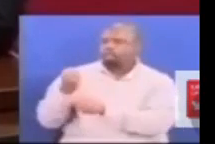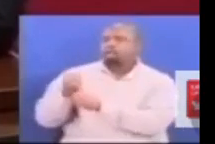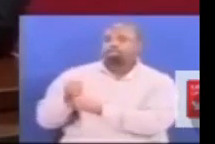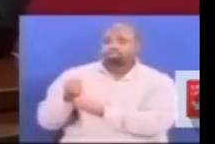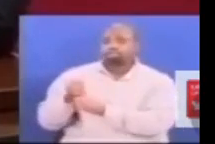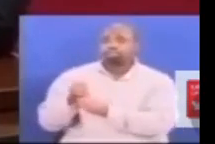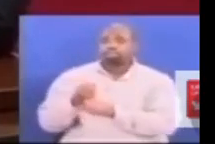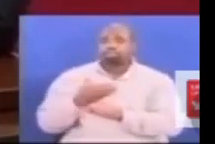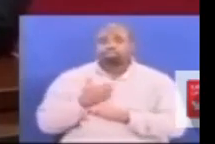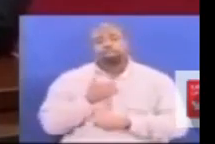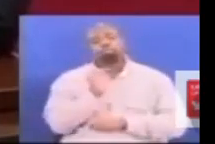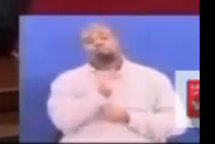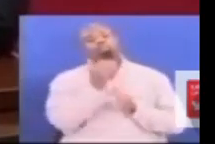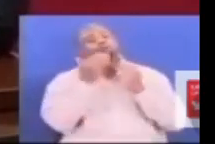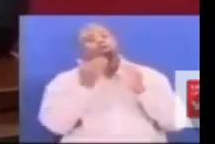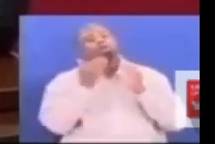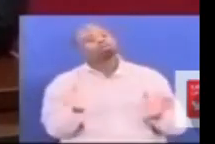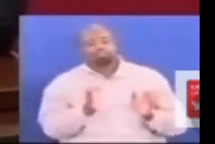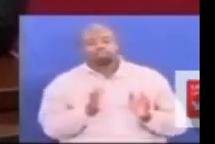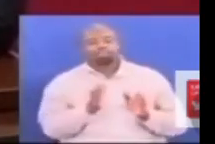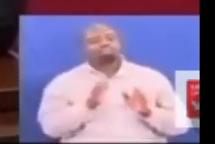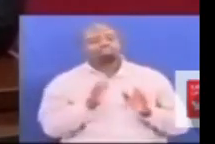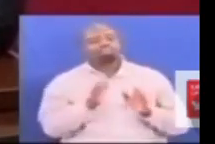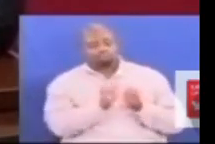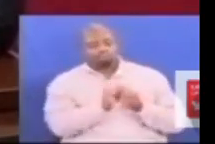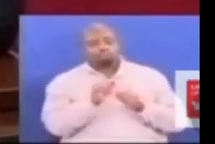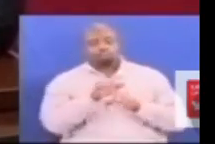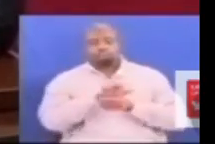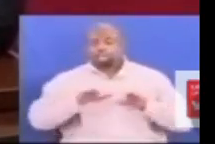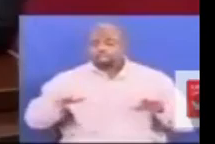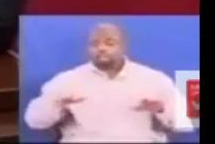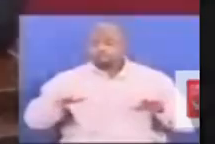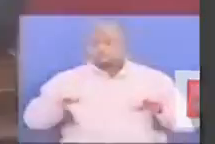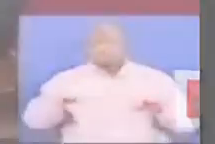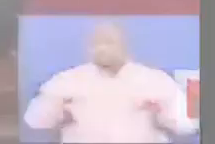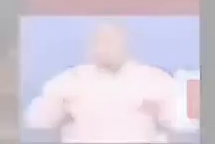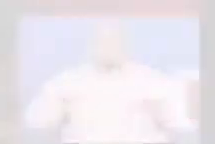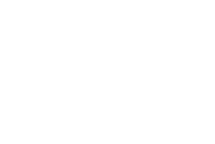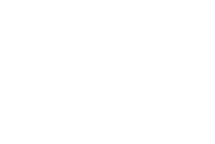Nataka nikuhakikishie vile vile kwamba vyombo vya dola vyetu vinao uwezo wa kusimamia